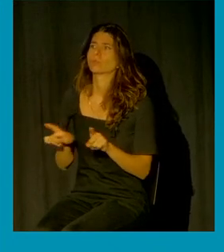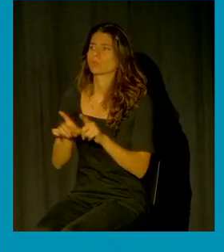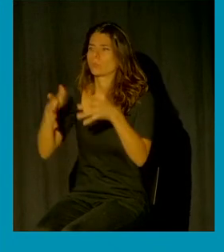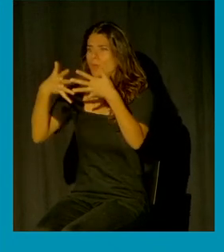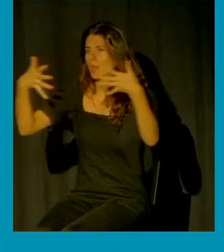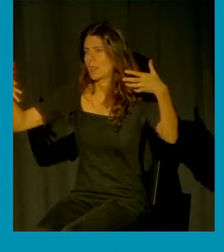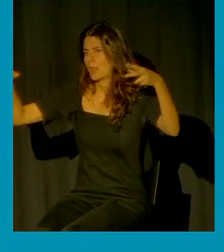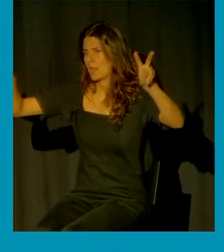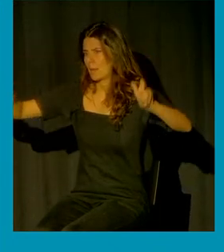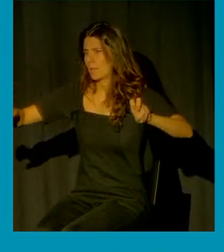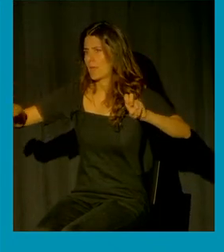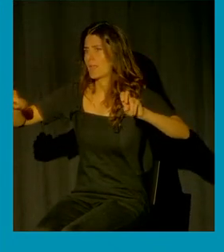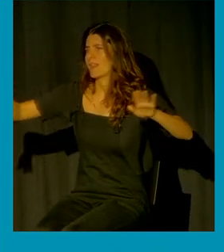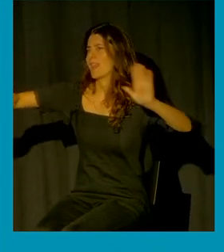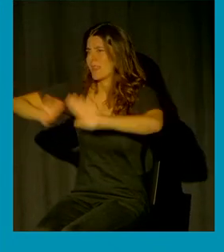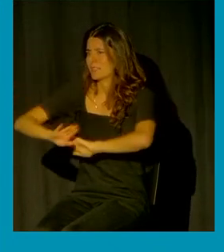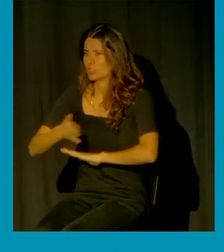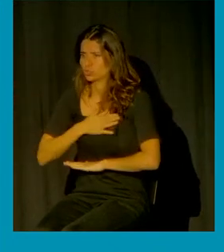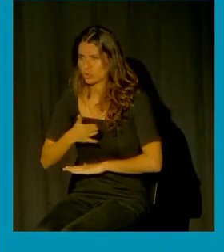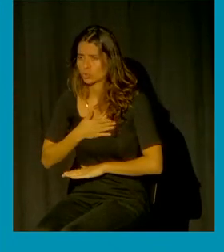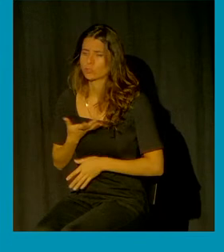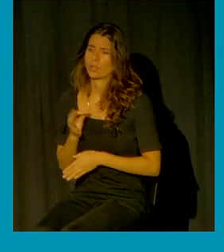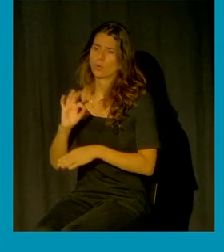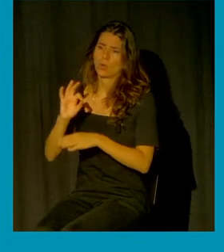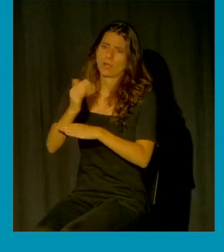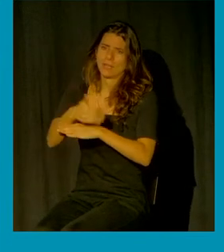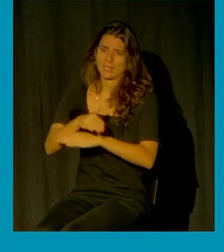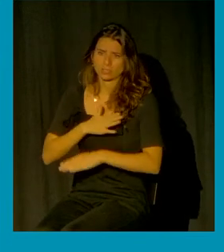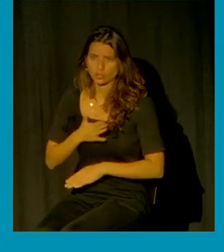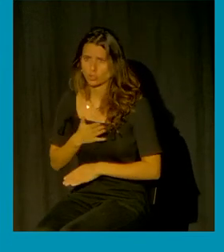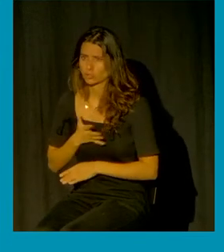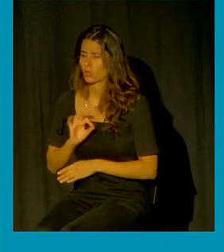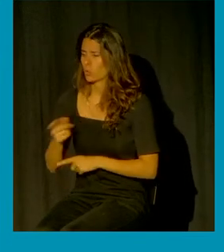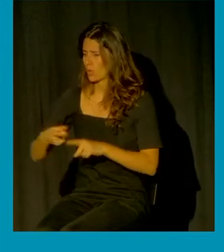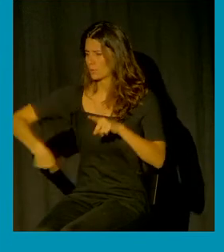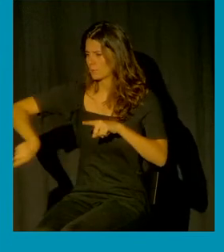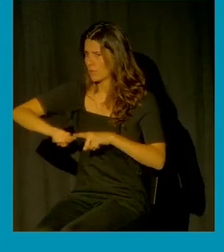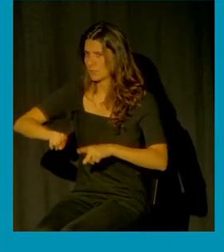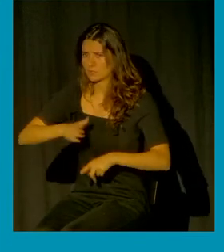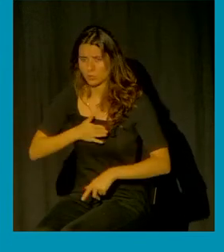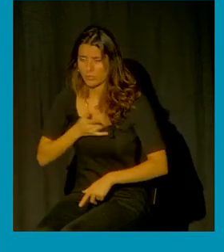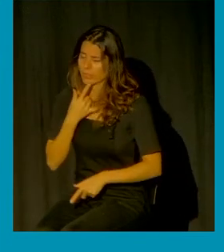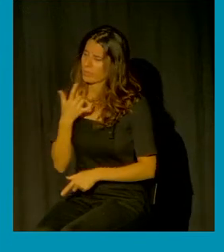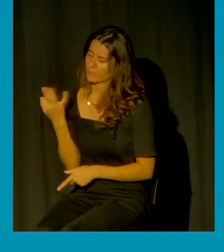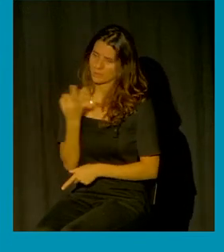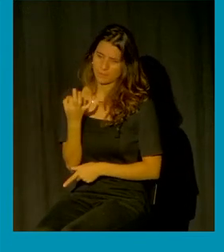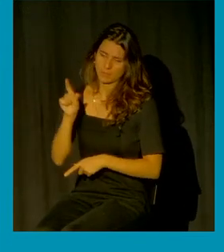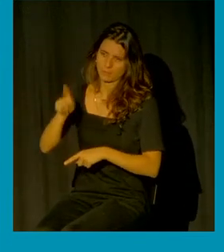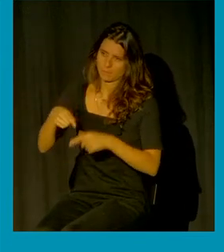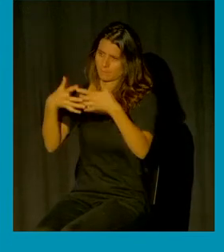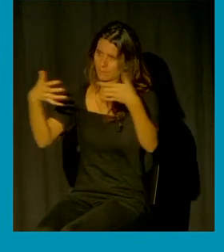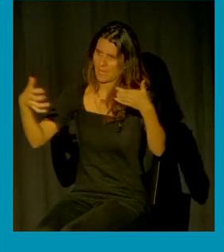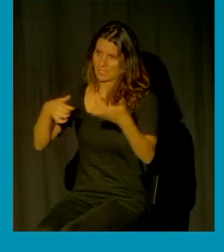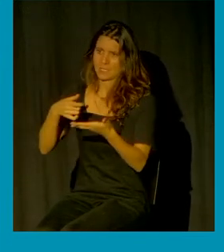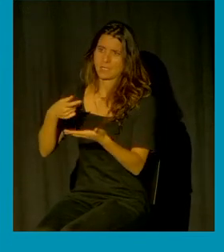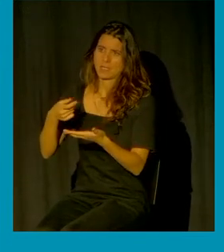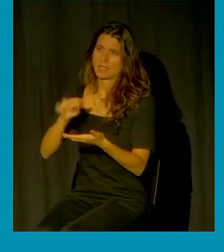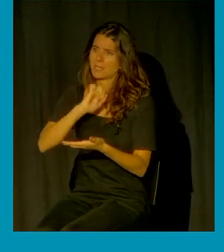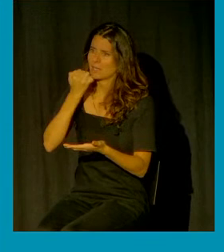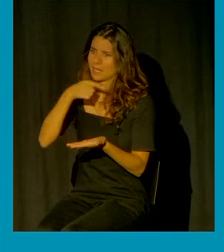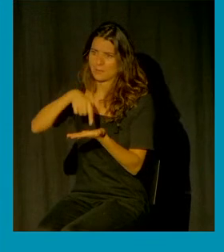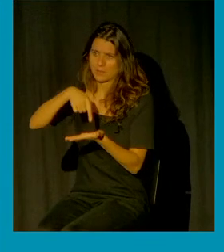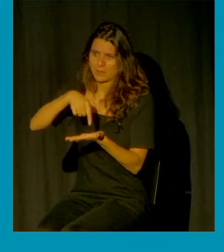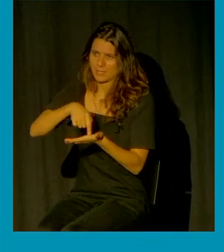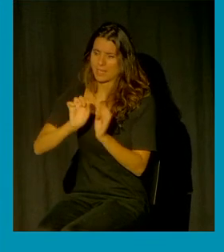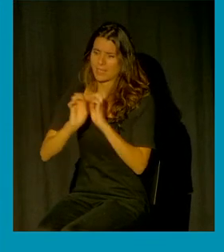nostre el carrer és nostre les places són nostres reivindicar que internet és nostre també forma de l'ocupació d